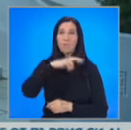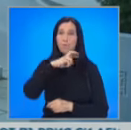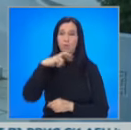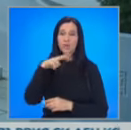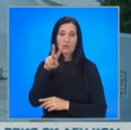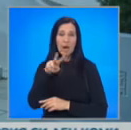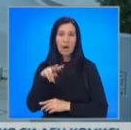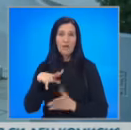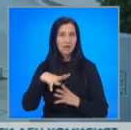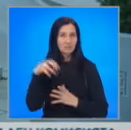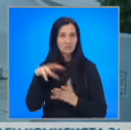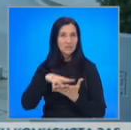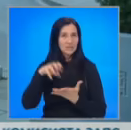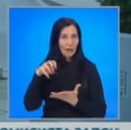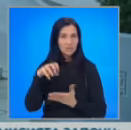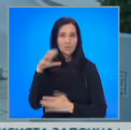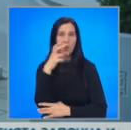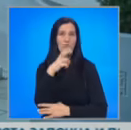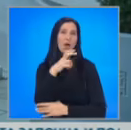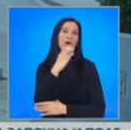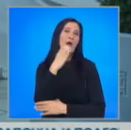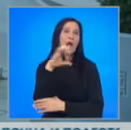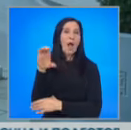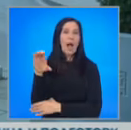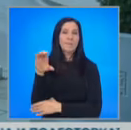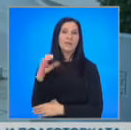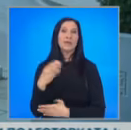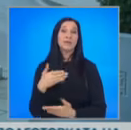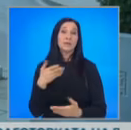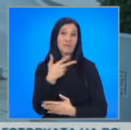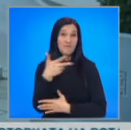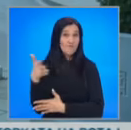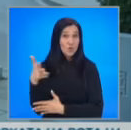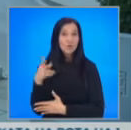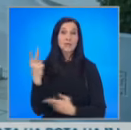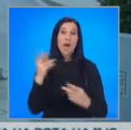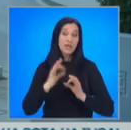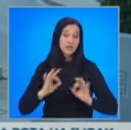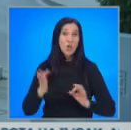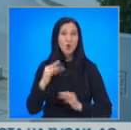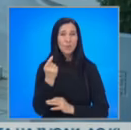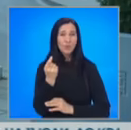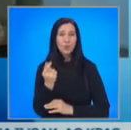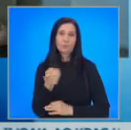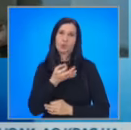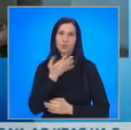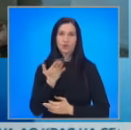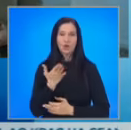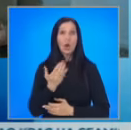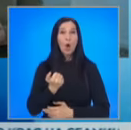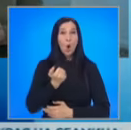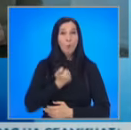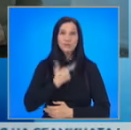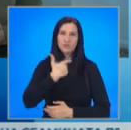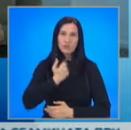преглежда записи от камери за видеонаблюдение, за да изясни още детайли около случилото се. Убийство